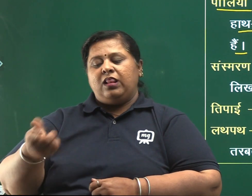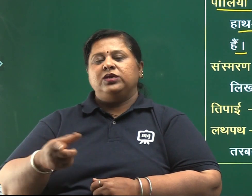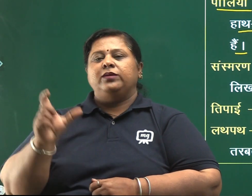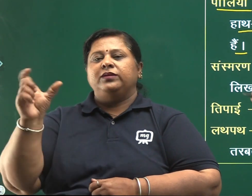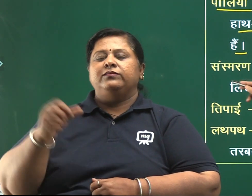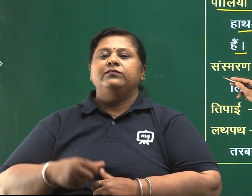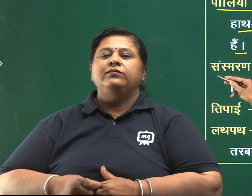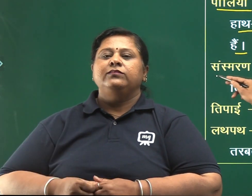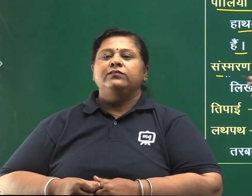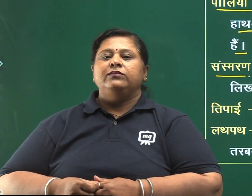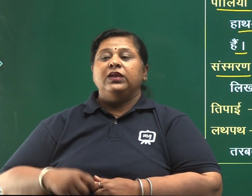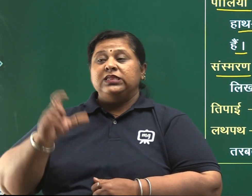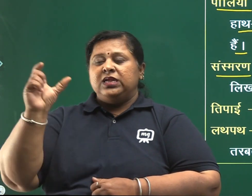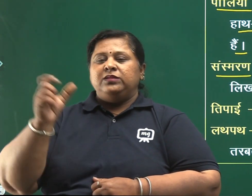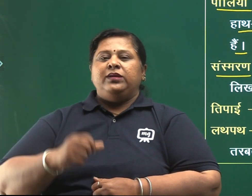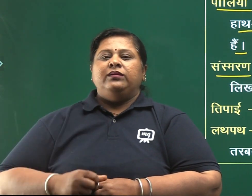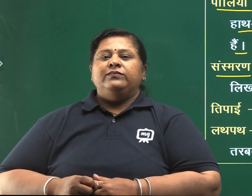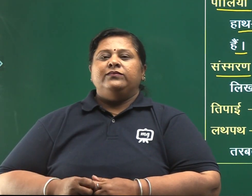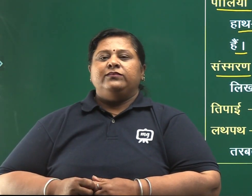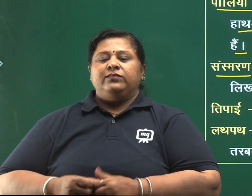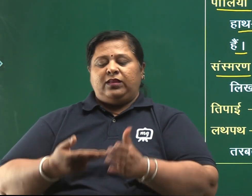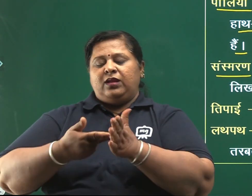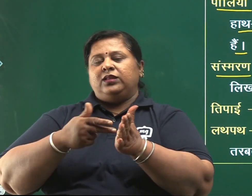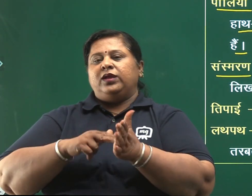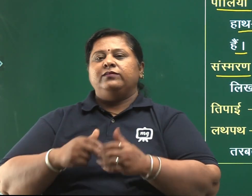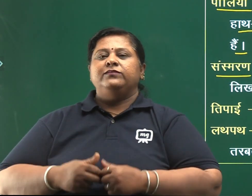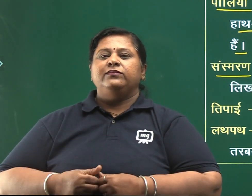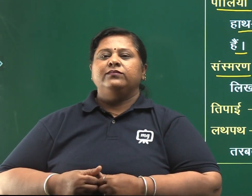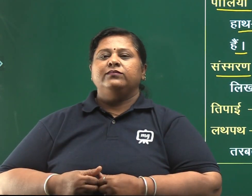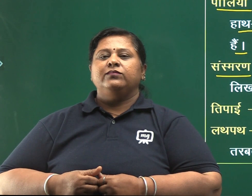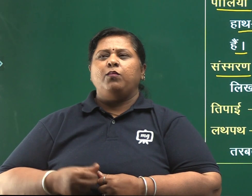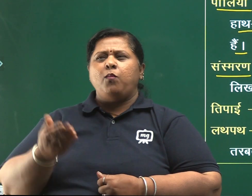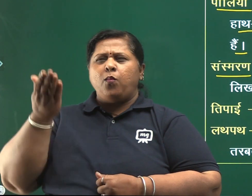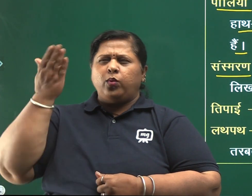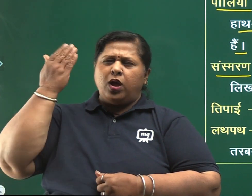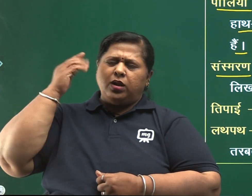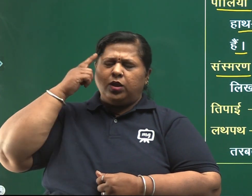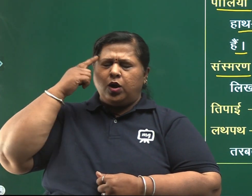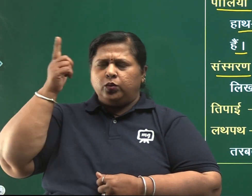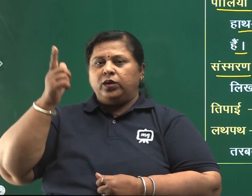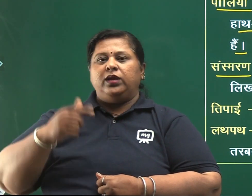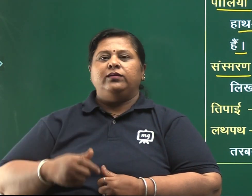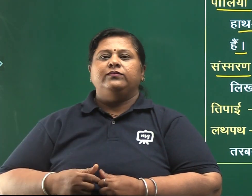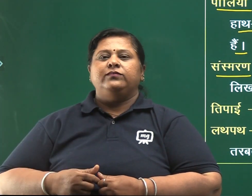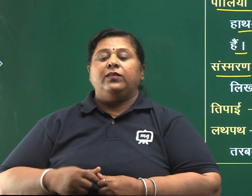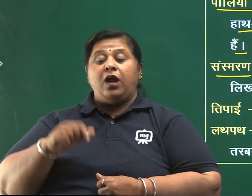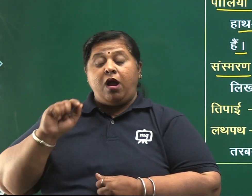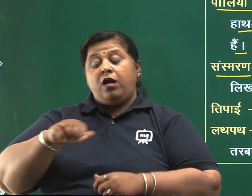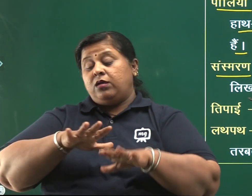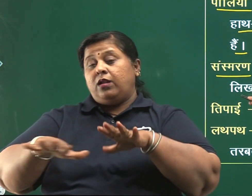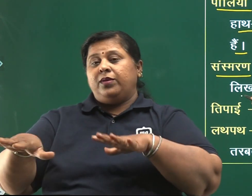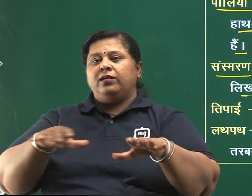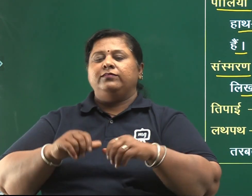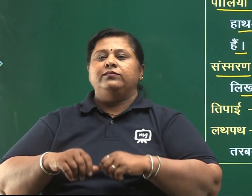शब्द संस्मरण, अर्थ होगा पुरानी यादों के आधार